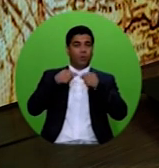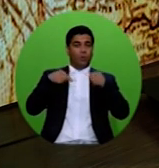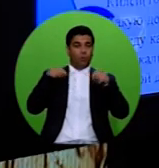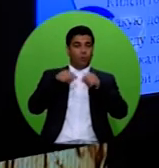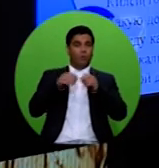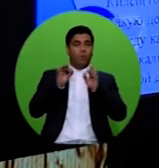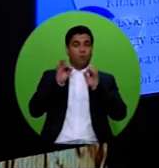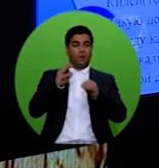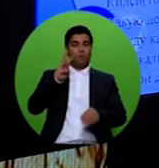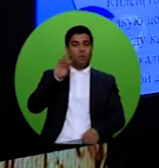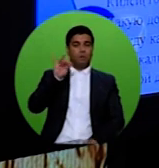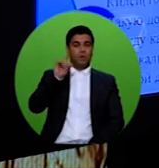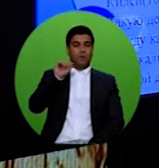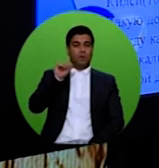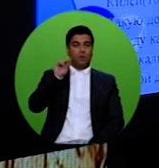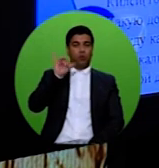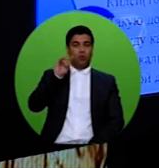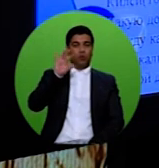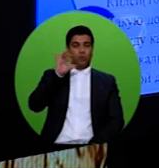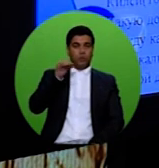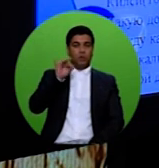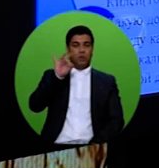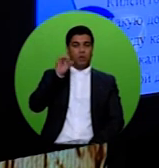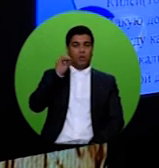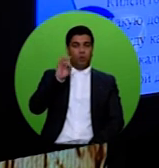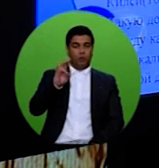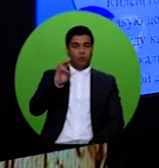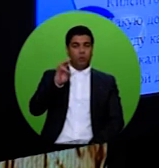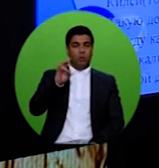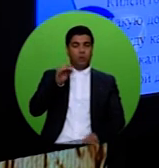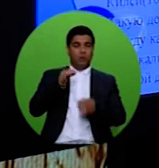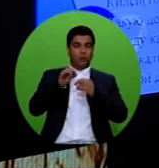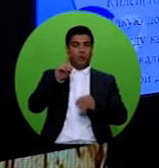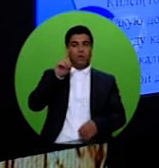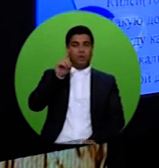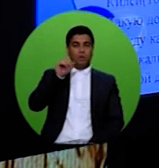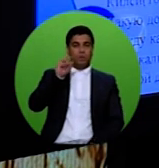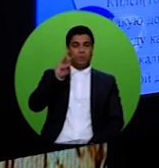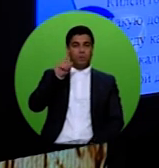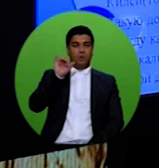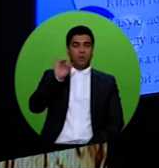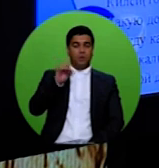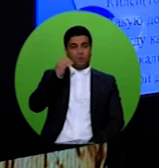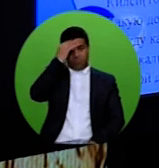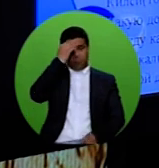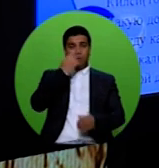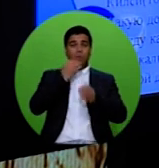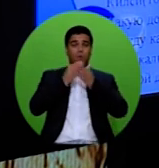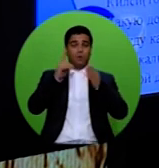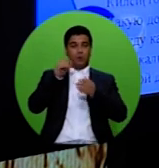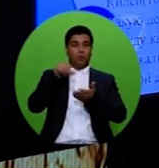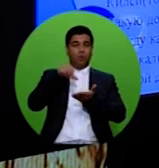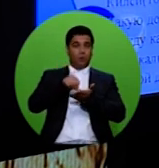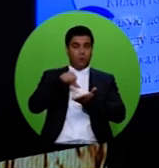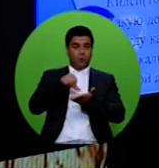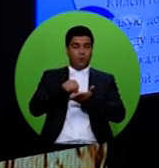Правильно, Мирзачульский район, долина Сан-Зар. Спасибо большое, ребята, за